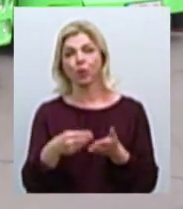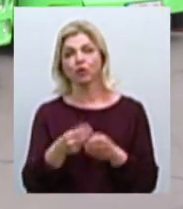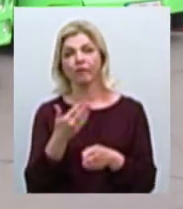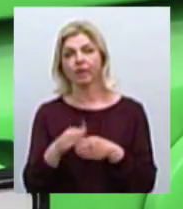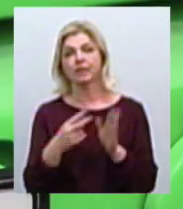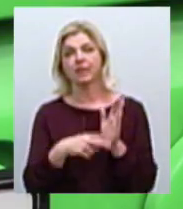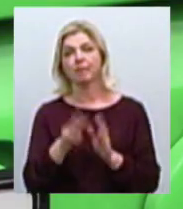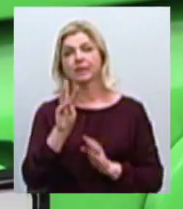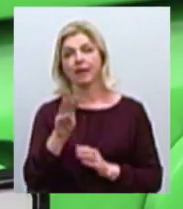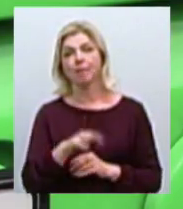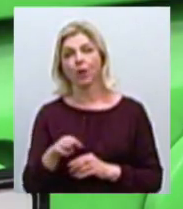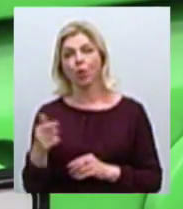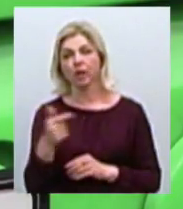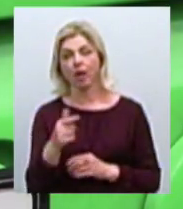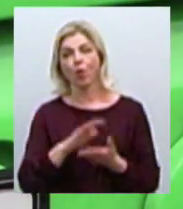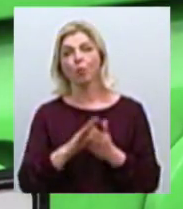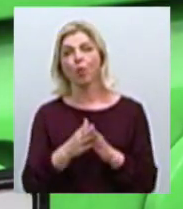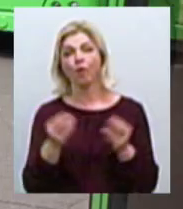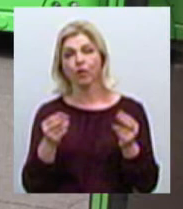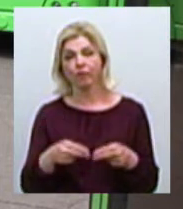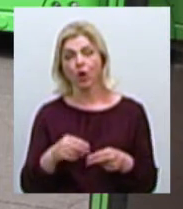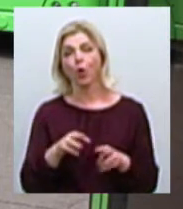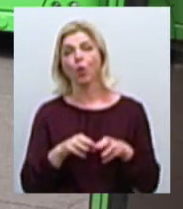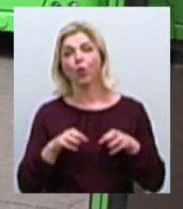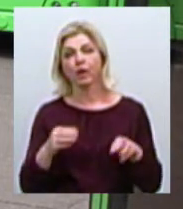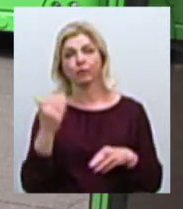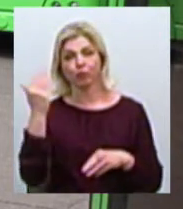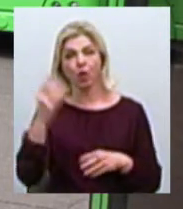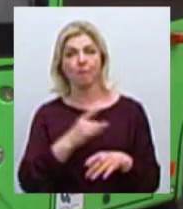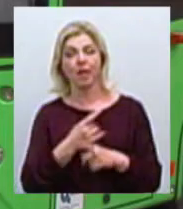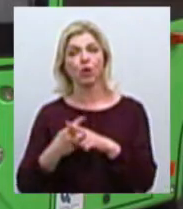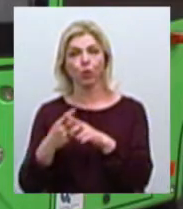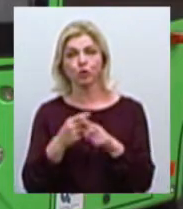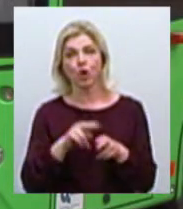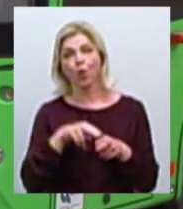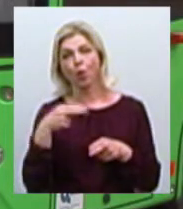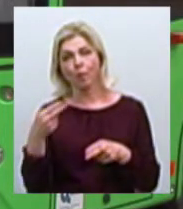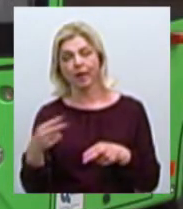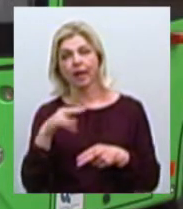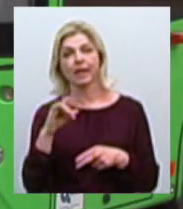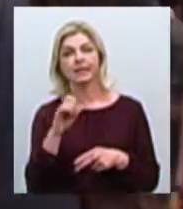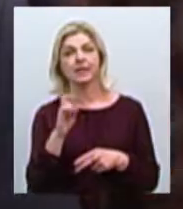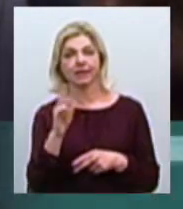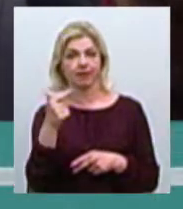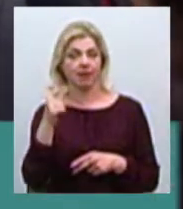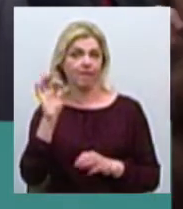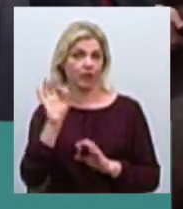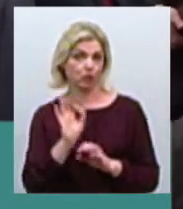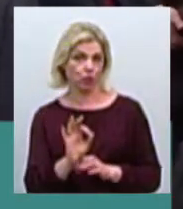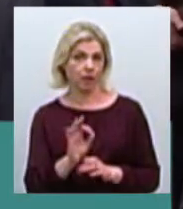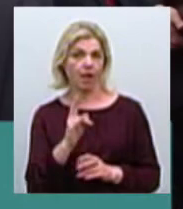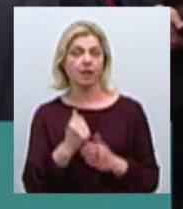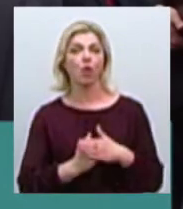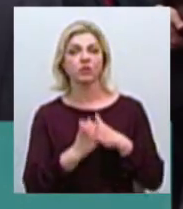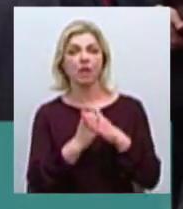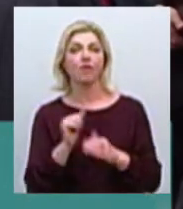мільйони гривень. За умовами договору уряд Республіки Білорусь компенсує половину лізингових відсотків. На підставі наказу